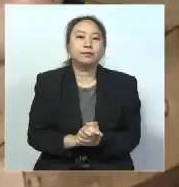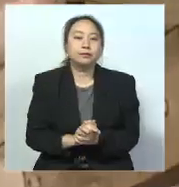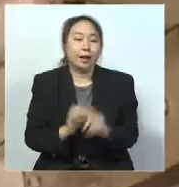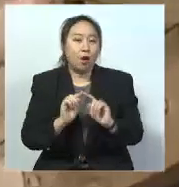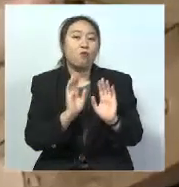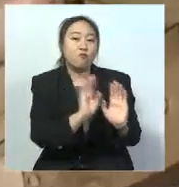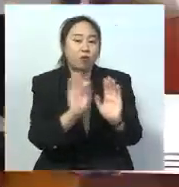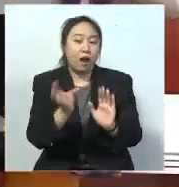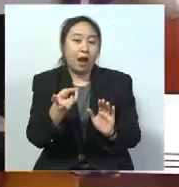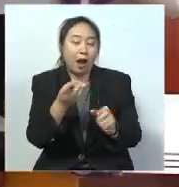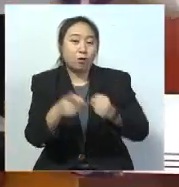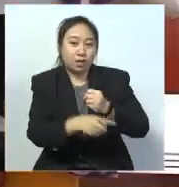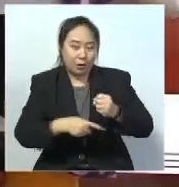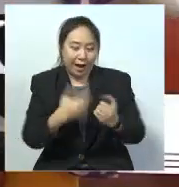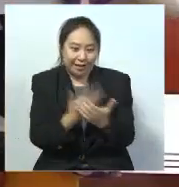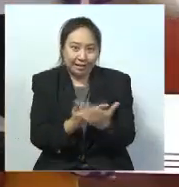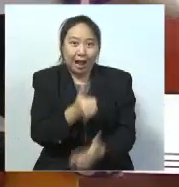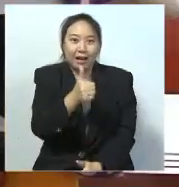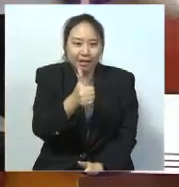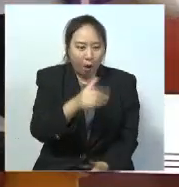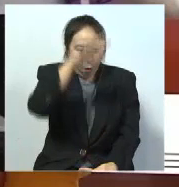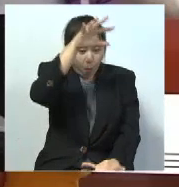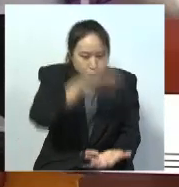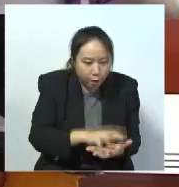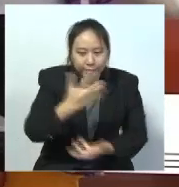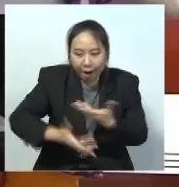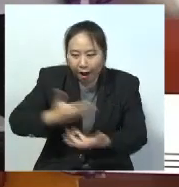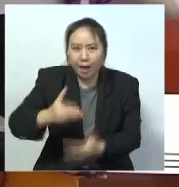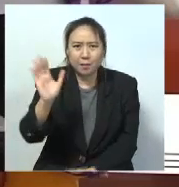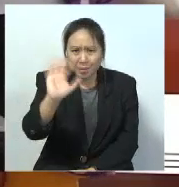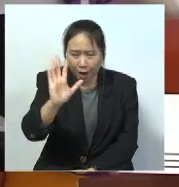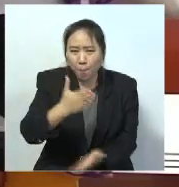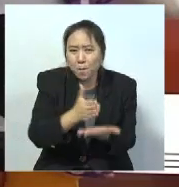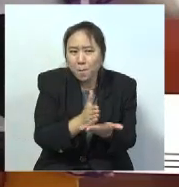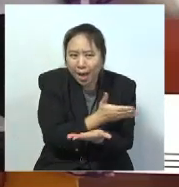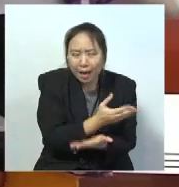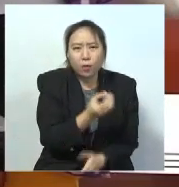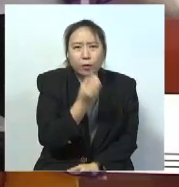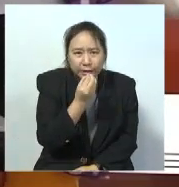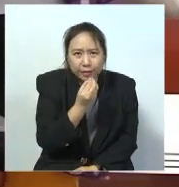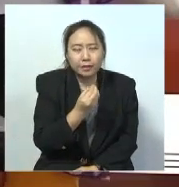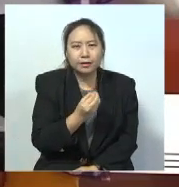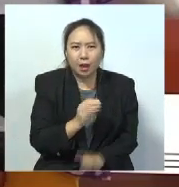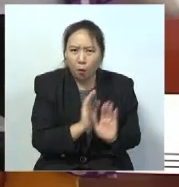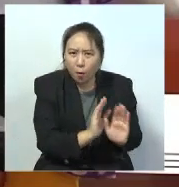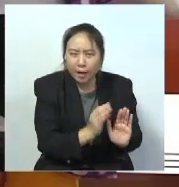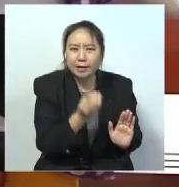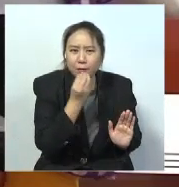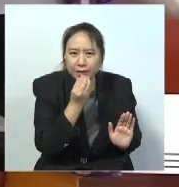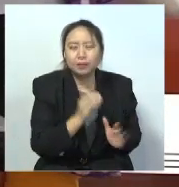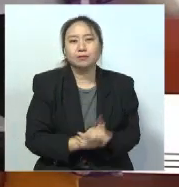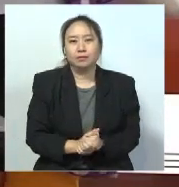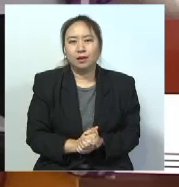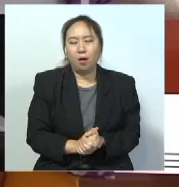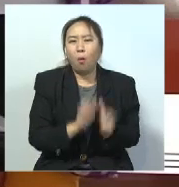ไปถึงชาวนาด้วยนะฮะ ค ือราคาดีไม่ใช่เทขายกันหมด ต้องเก็บไปกินด้วย ต้องเก็บไปกินด้วยนะฮะก็อันนี้เป็นความห่วงใยจากชาวนาด้วย